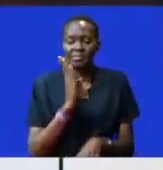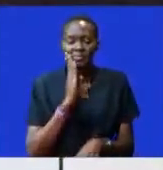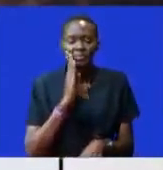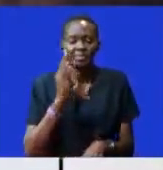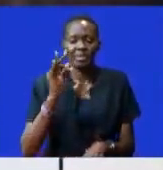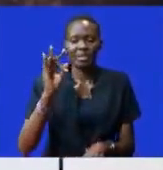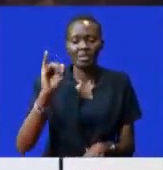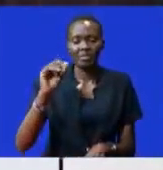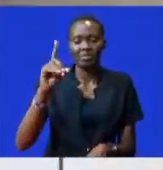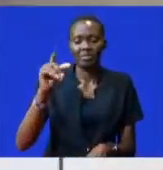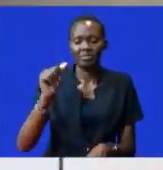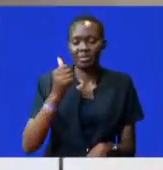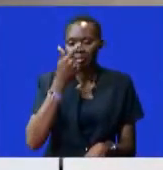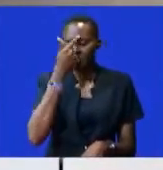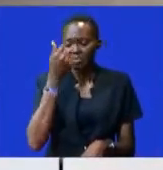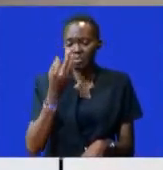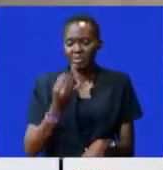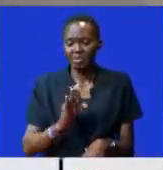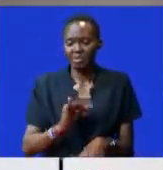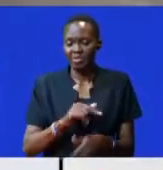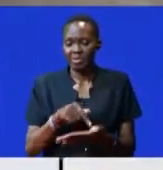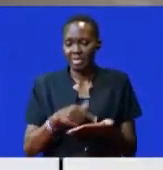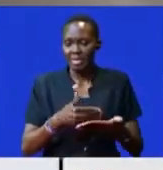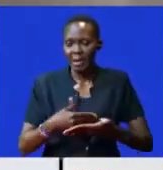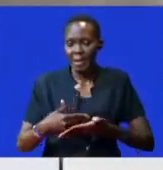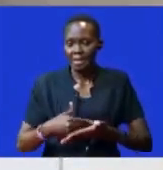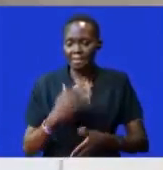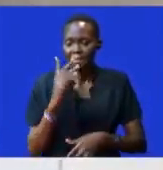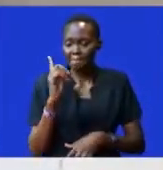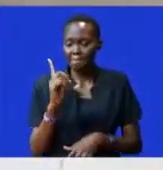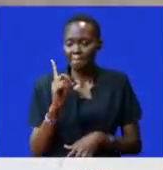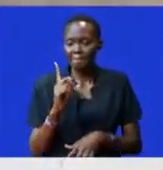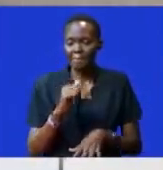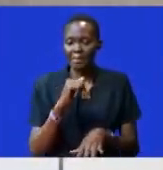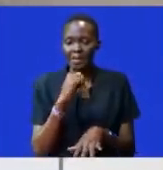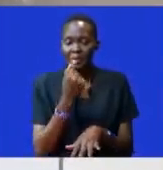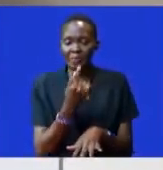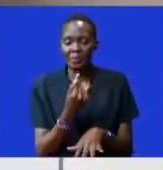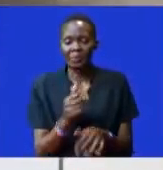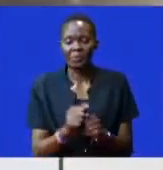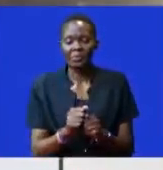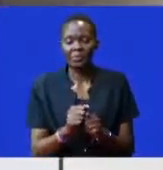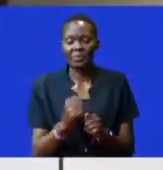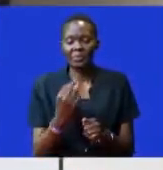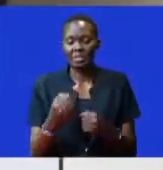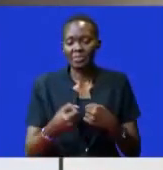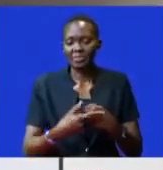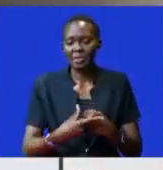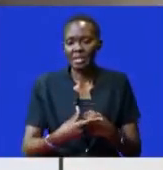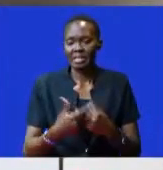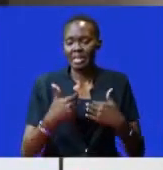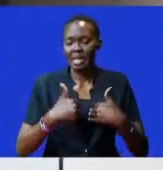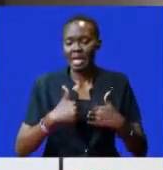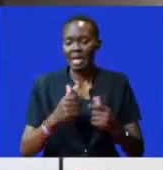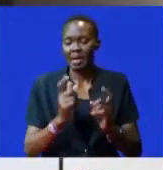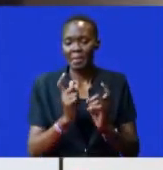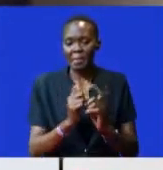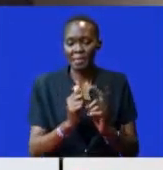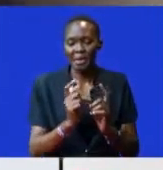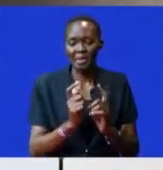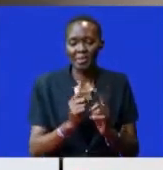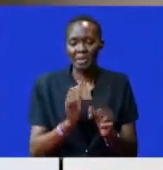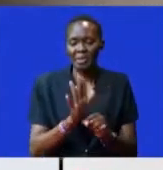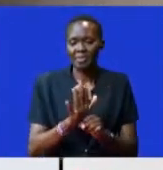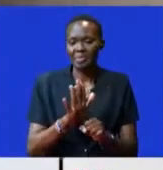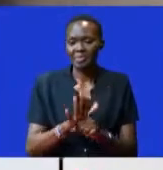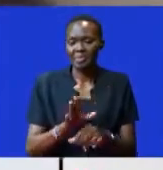Wuor kaluwore kod nyathine ma kidoro ma bende jadweche adek ma bende osebedo kod rem e wiye kaluwore kod tuo moro ma